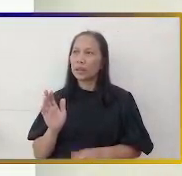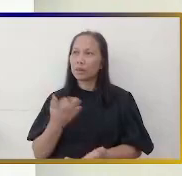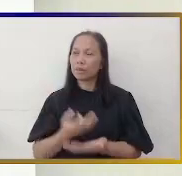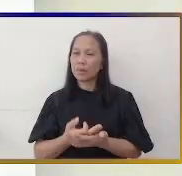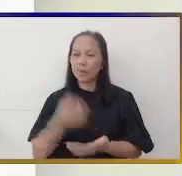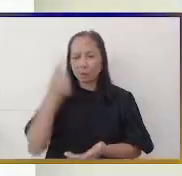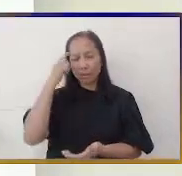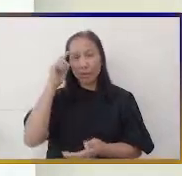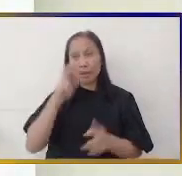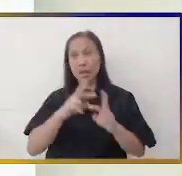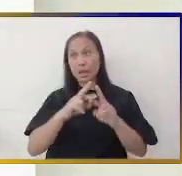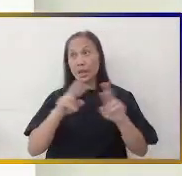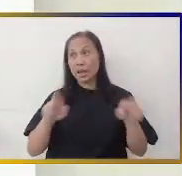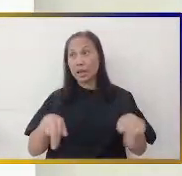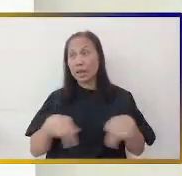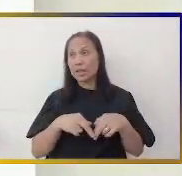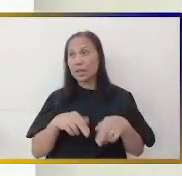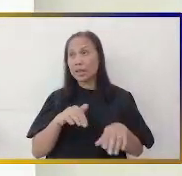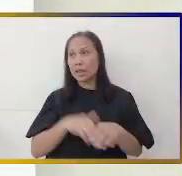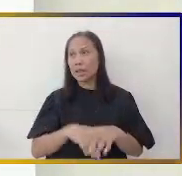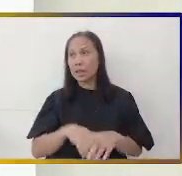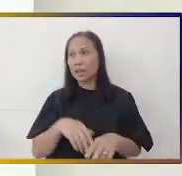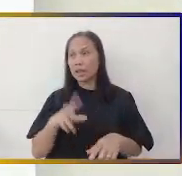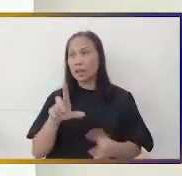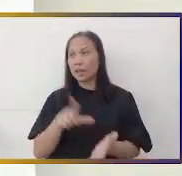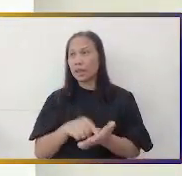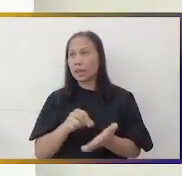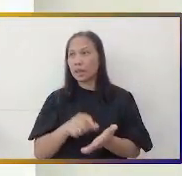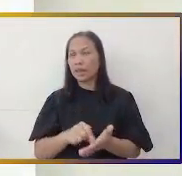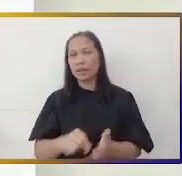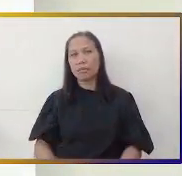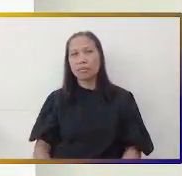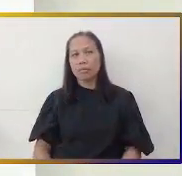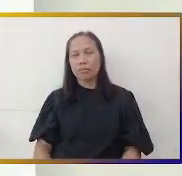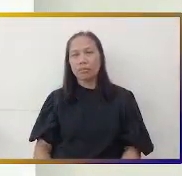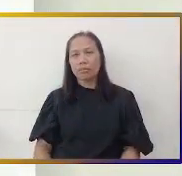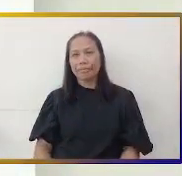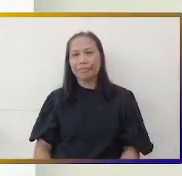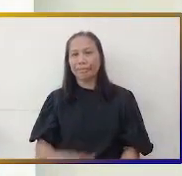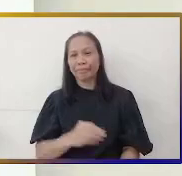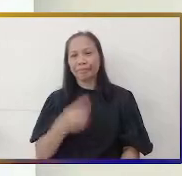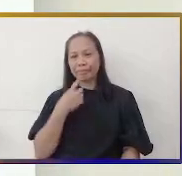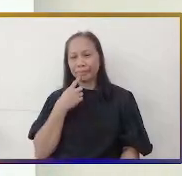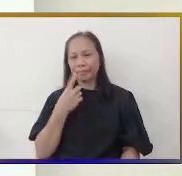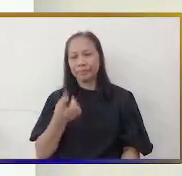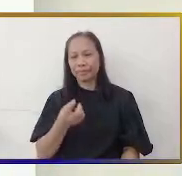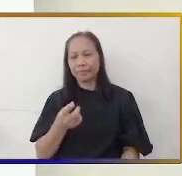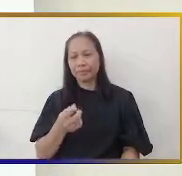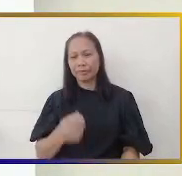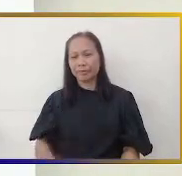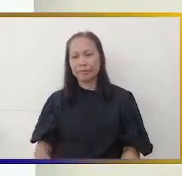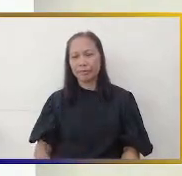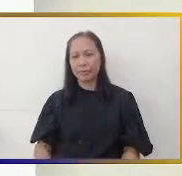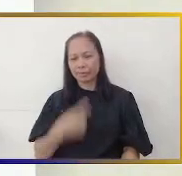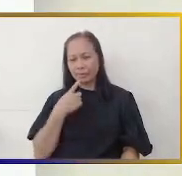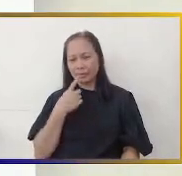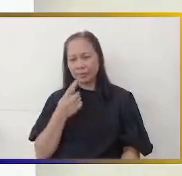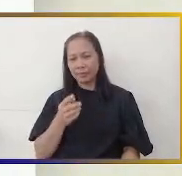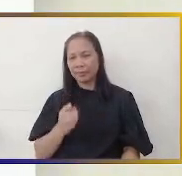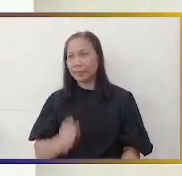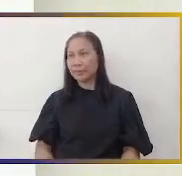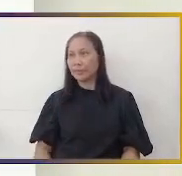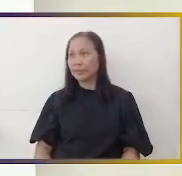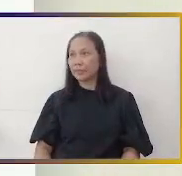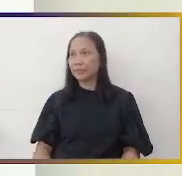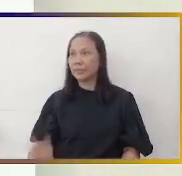Panginoon ito yung ibigay ko dahil malakas yung business ko kung kailan mag-start Si pastor na Start na